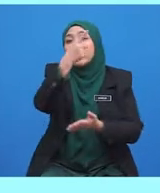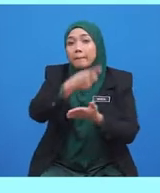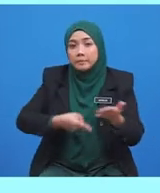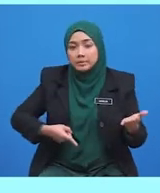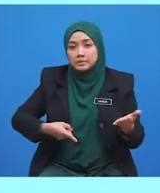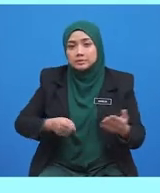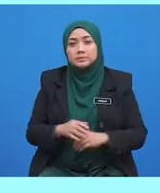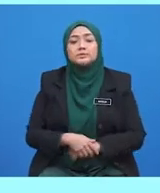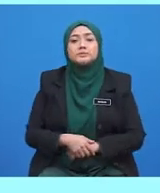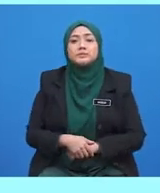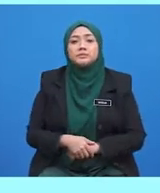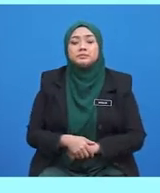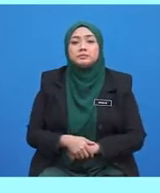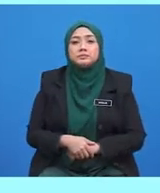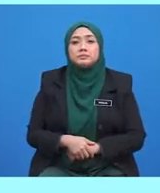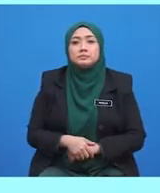piktograf.